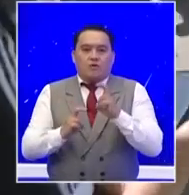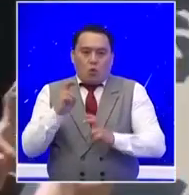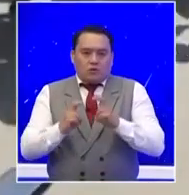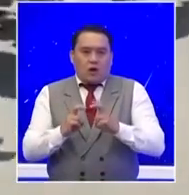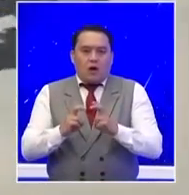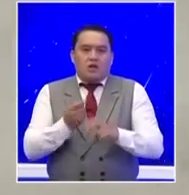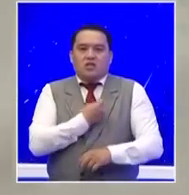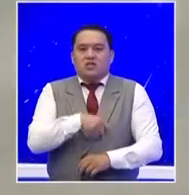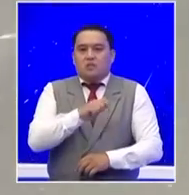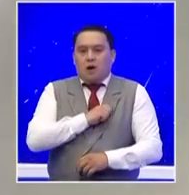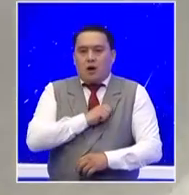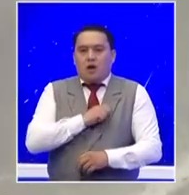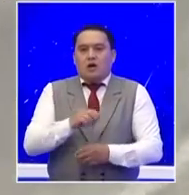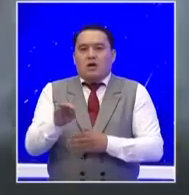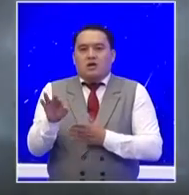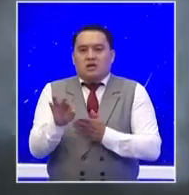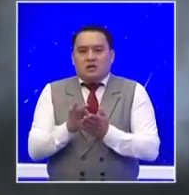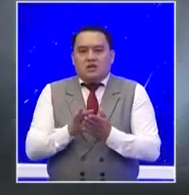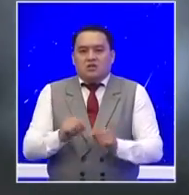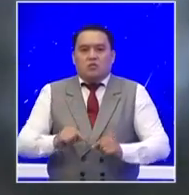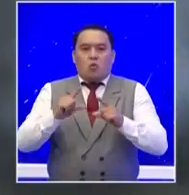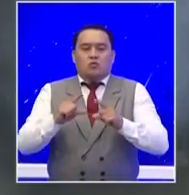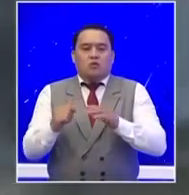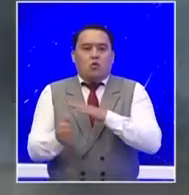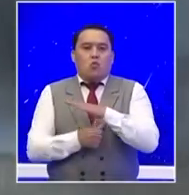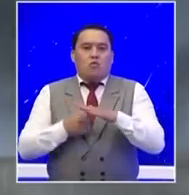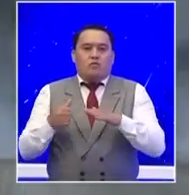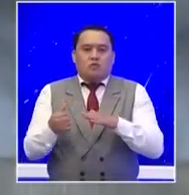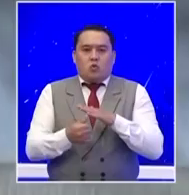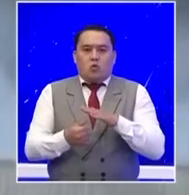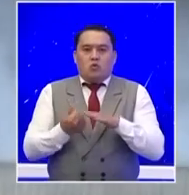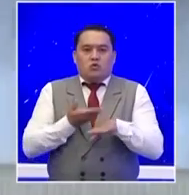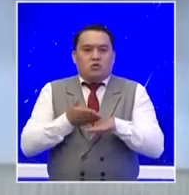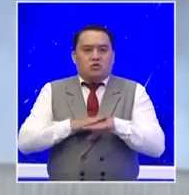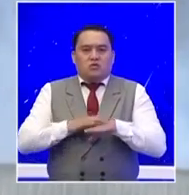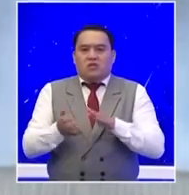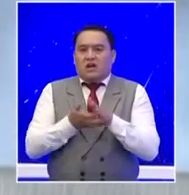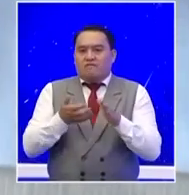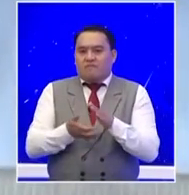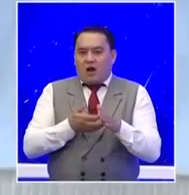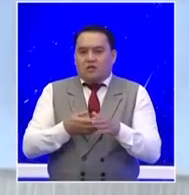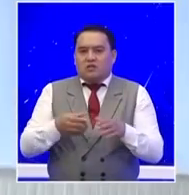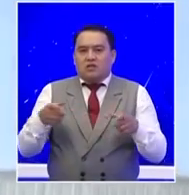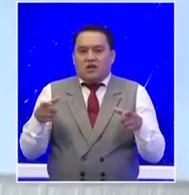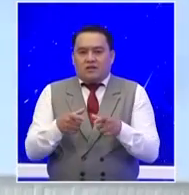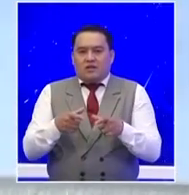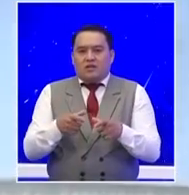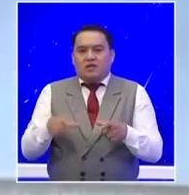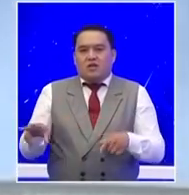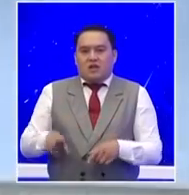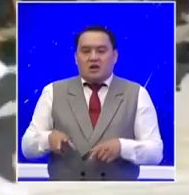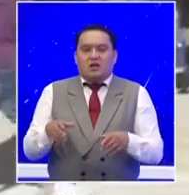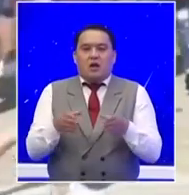При этом в Испании отмечен резкий рост безработицы, который усугубил нынешний кризис, вызванный пандемией. В дирекции